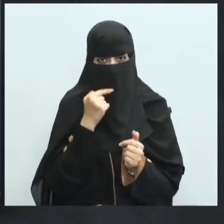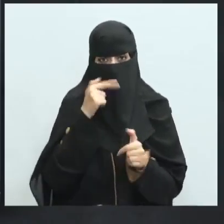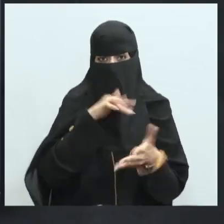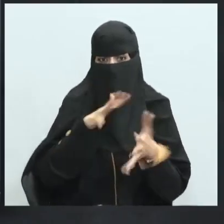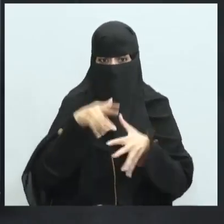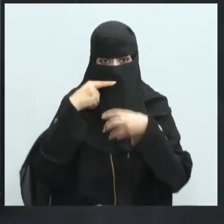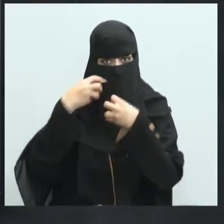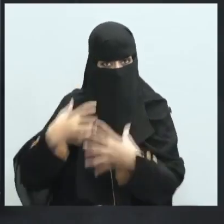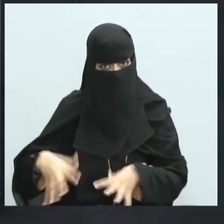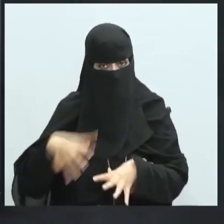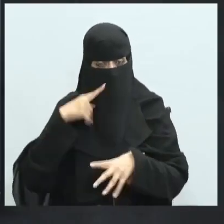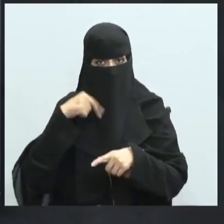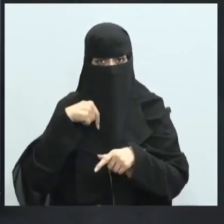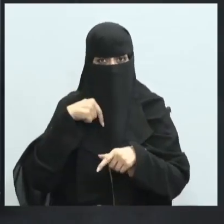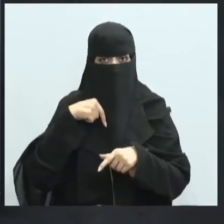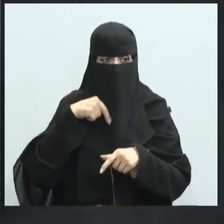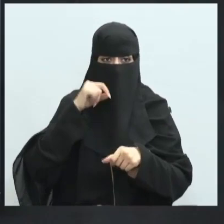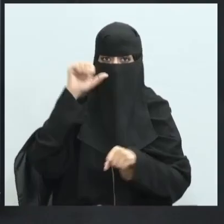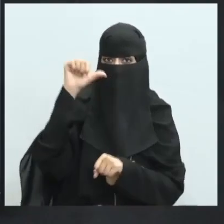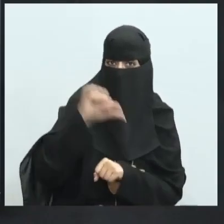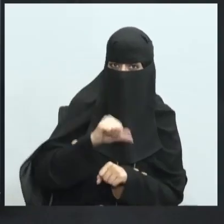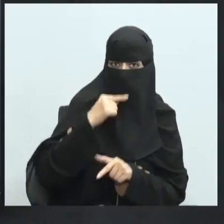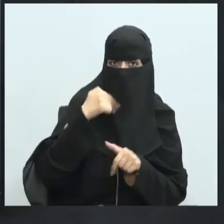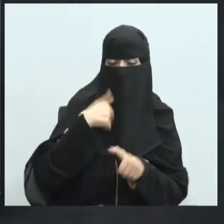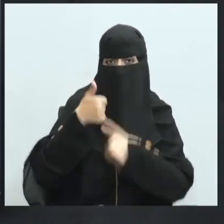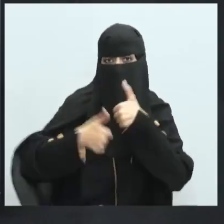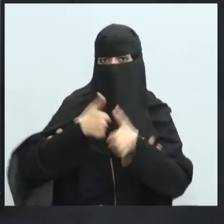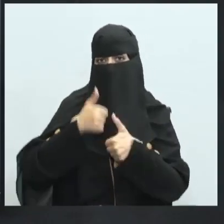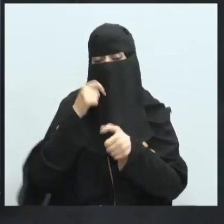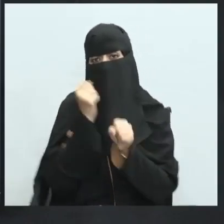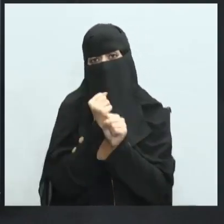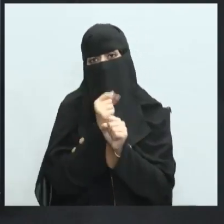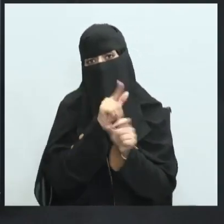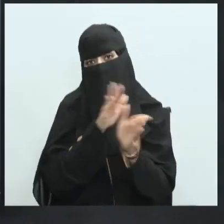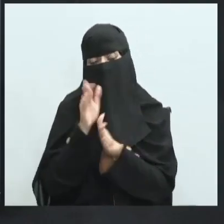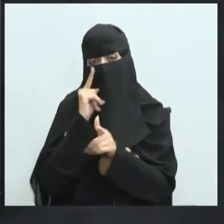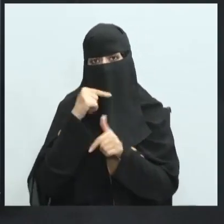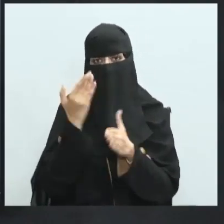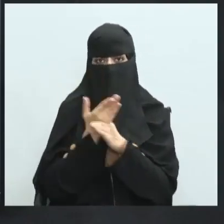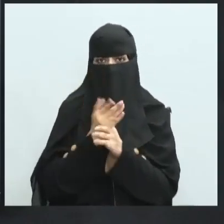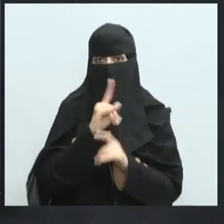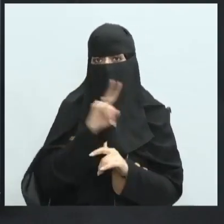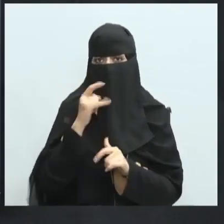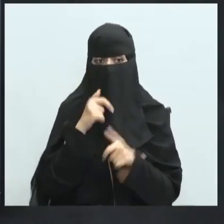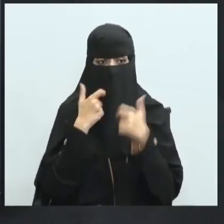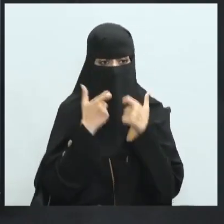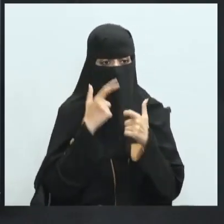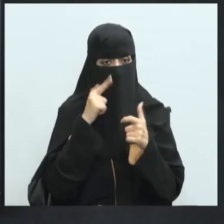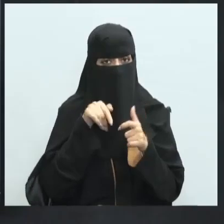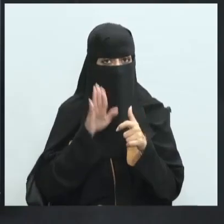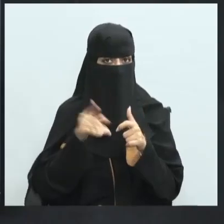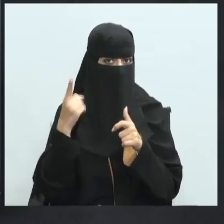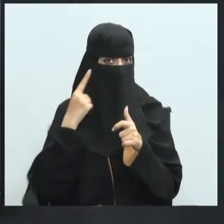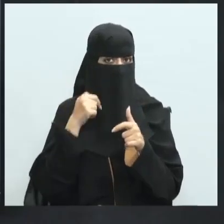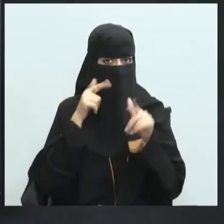فقد تخسر قد تخسر هذه الوظيفه بسبب عدم سماعك وانتباهك